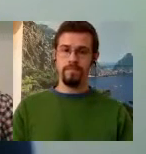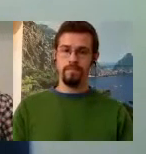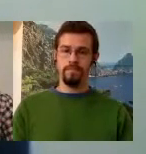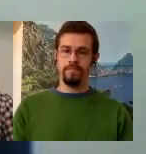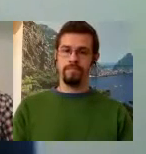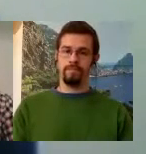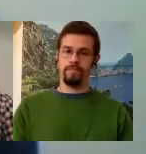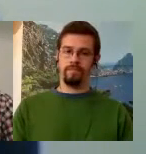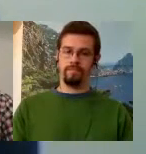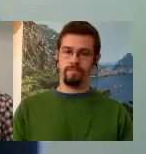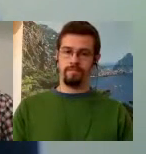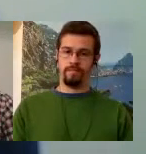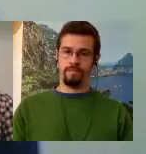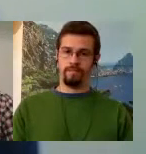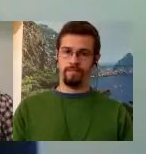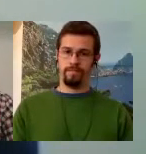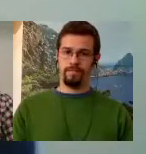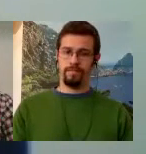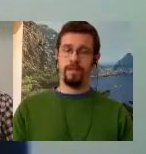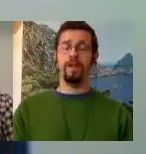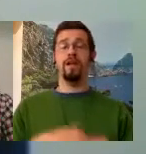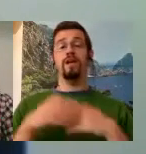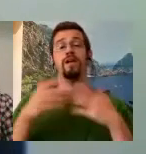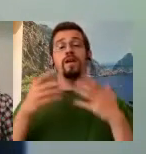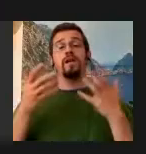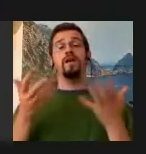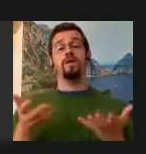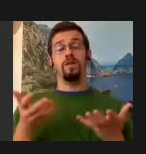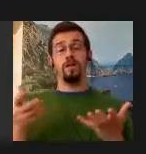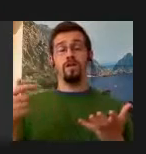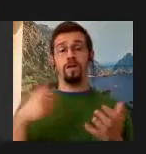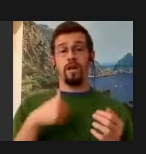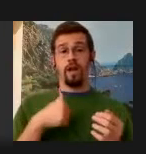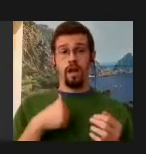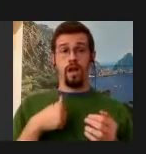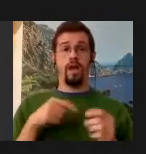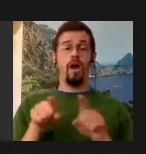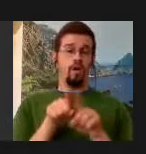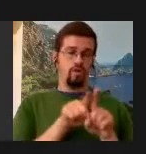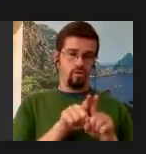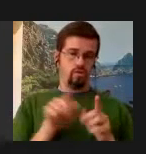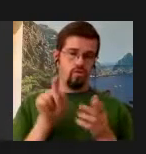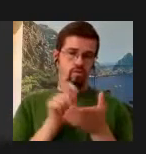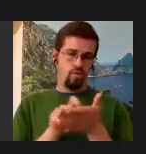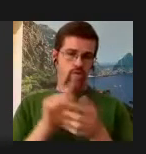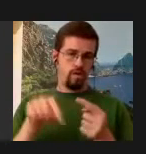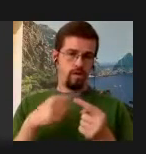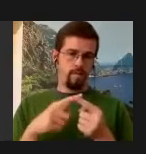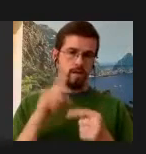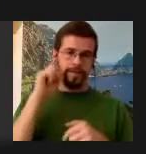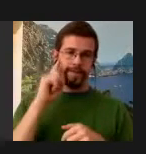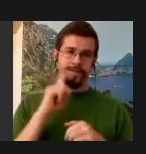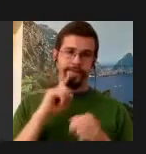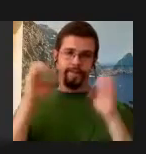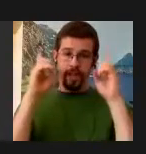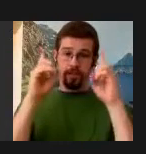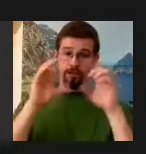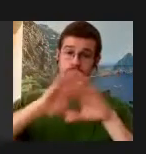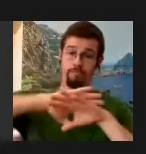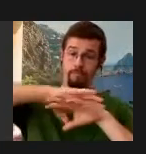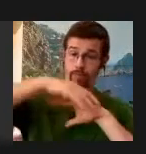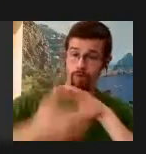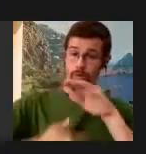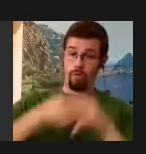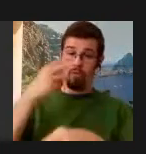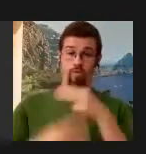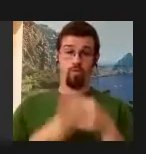وبدراسة الأصم. And so I wrote also about the deaf education in the whole world and how